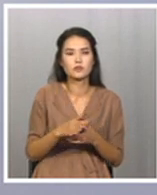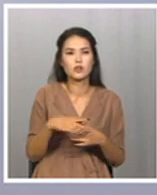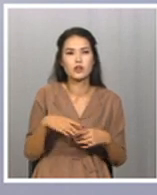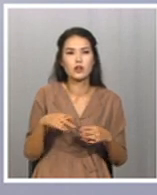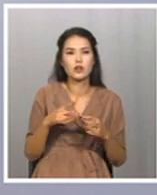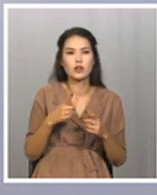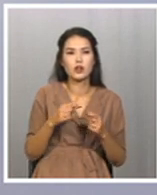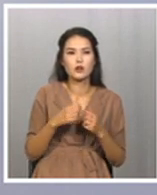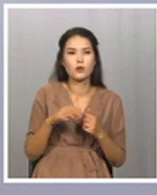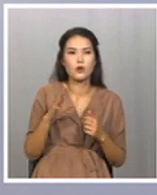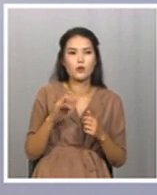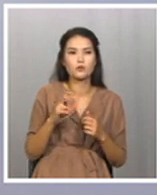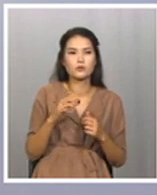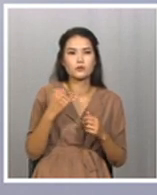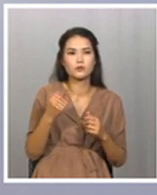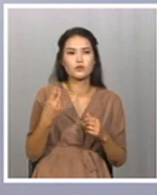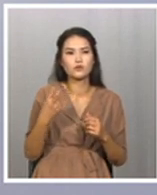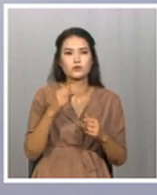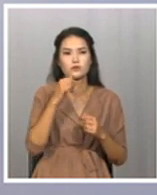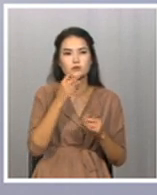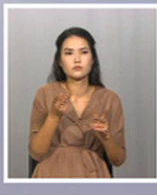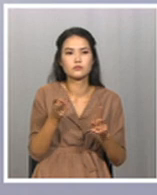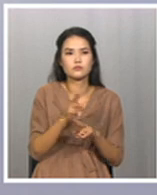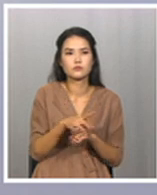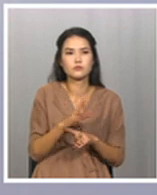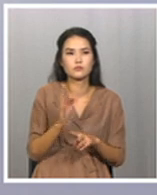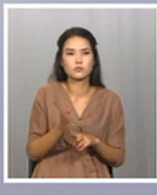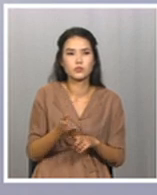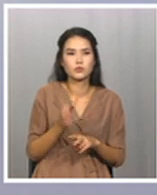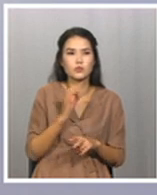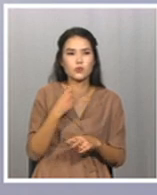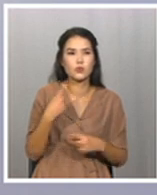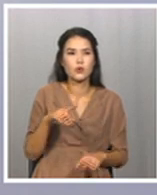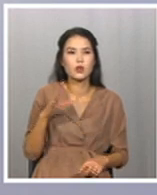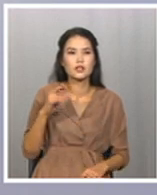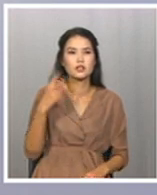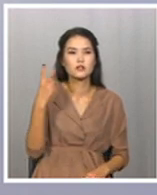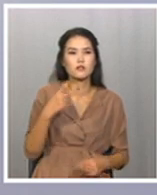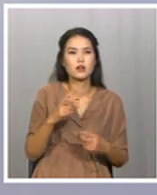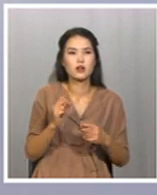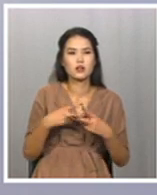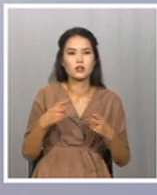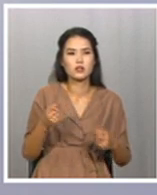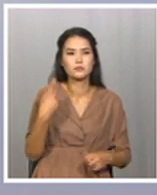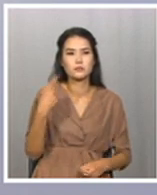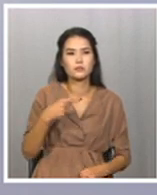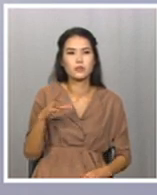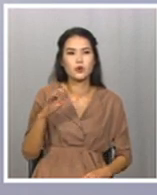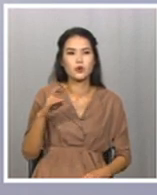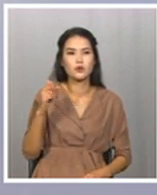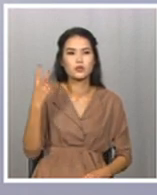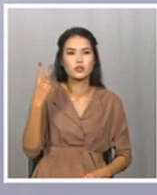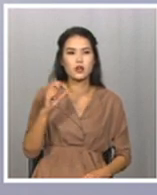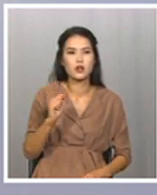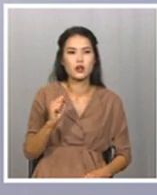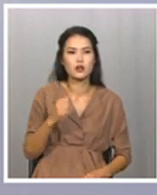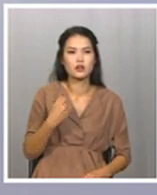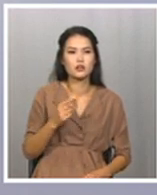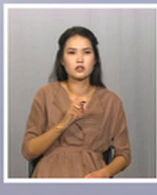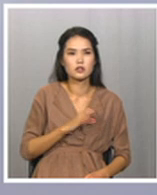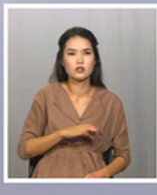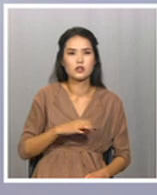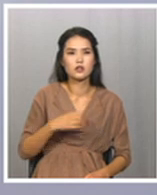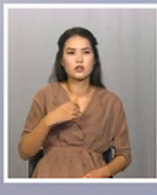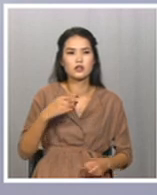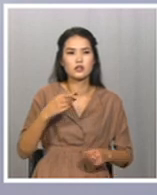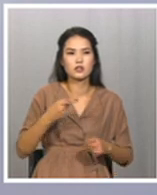қарай қарама-қарсы таңбамен шығарайық. Сонда синус квадрат альфа тең 1 азайту косинус квадрат альфа деген тепе-теңдік бар. Және осы тепе-теңдікті біз оң